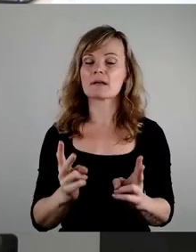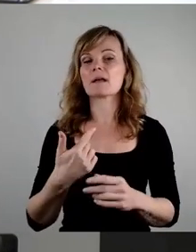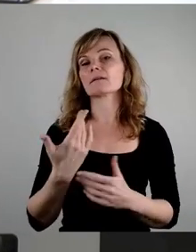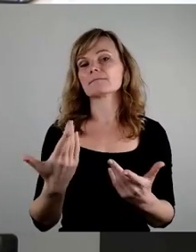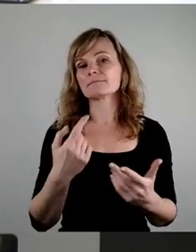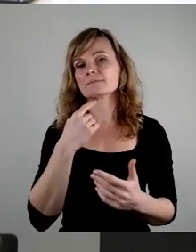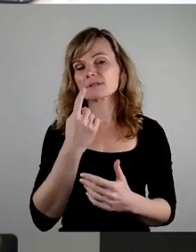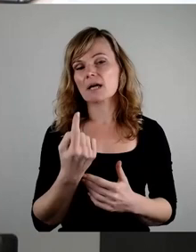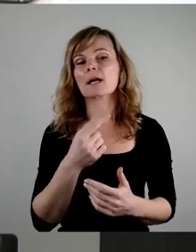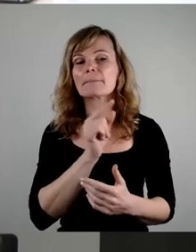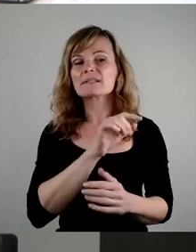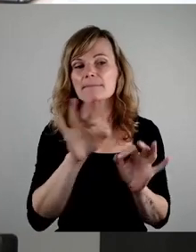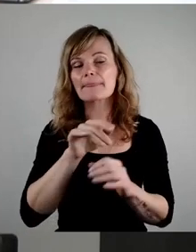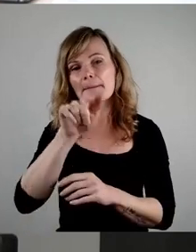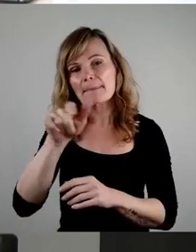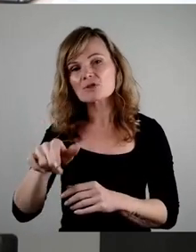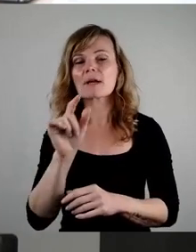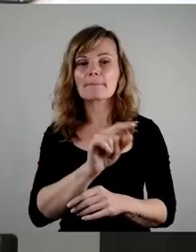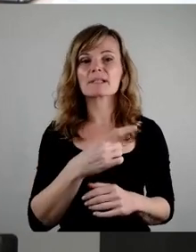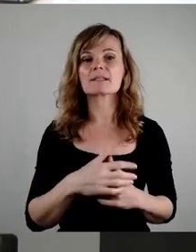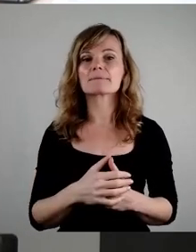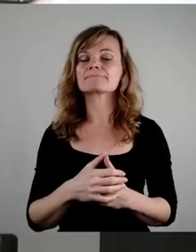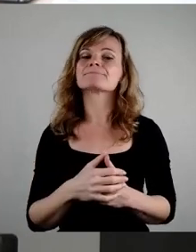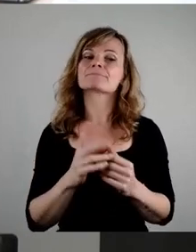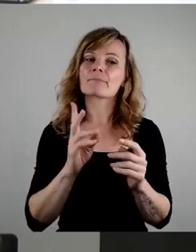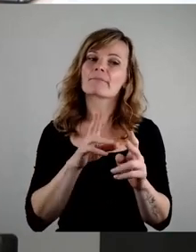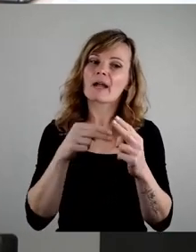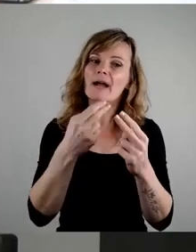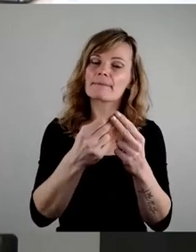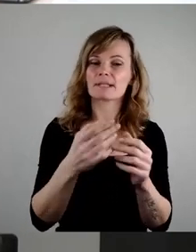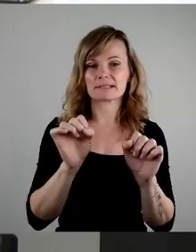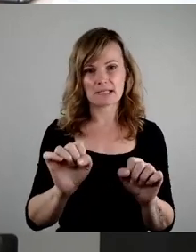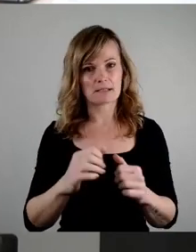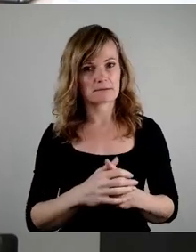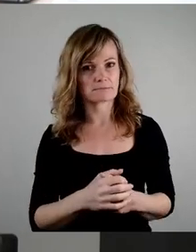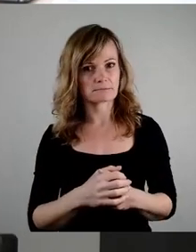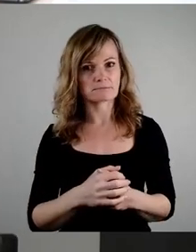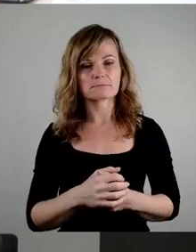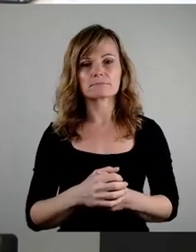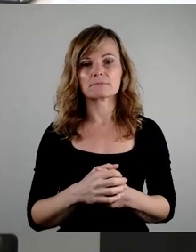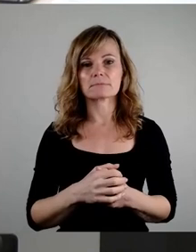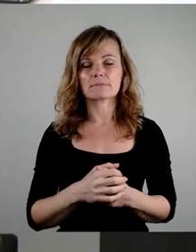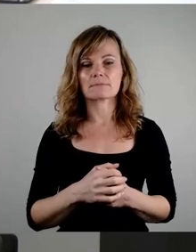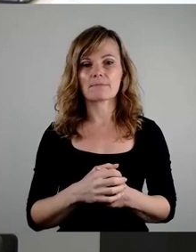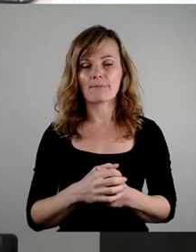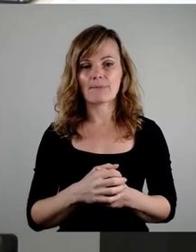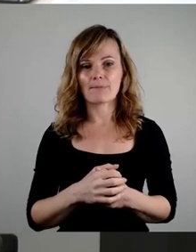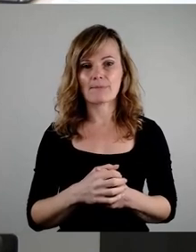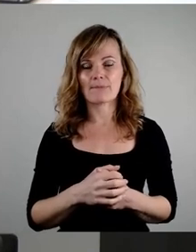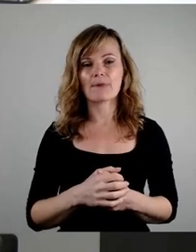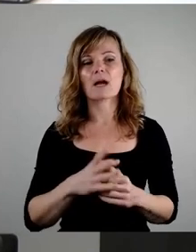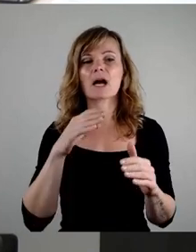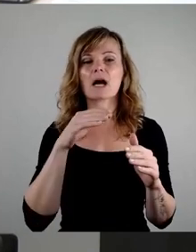ein bisschen, ich sage mal so, nicht nach dem Mund reden, sondern dem das rausnehmen aus dem Mund, die Asylindustrie